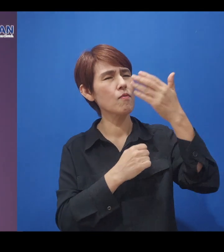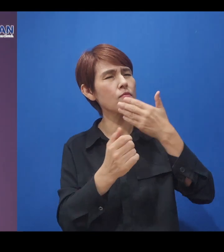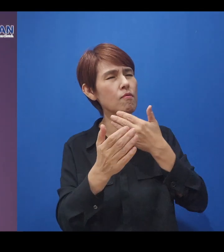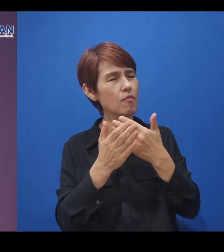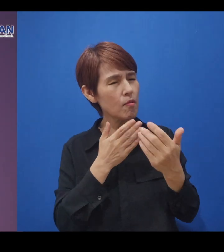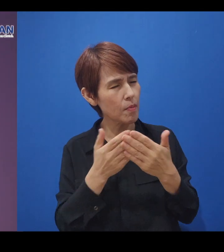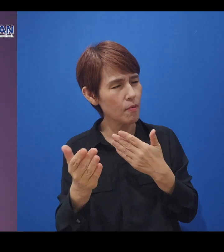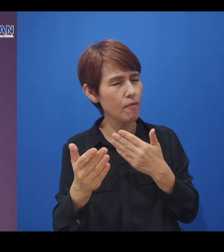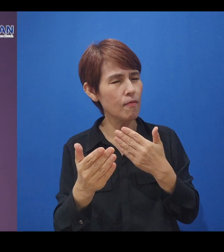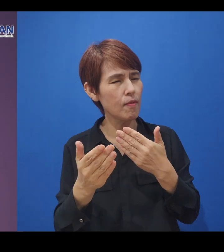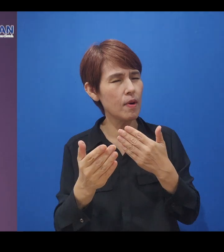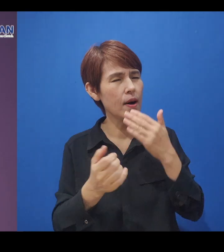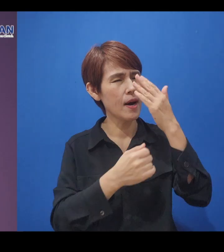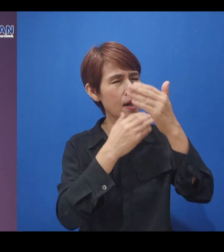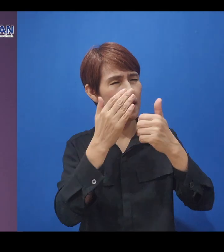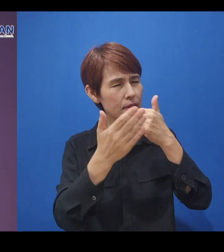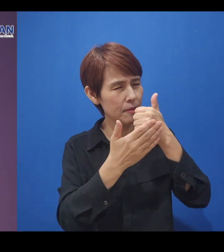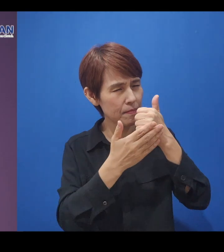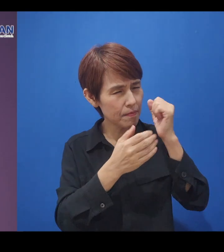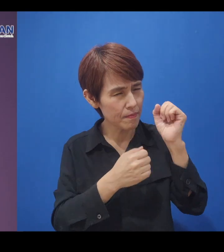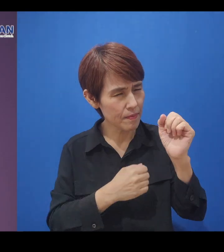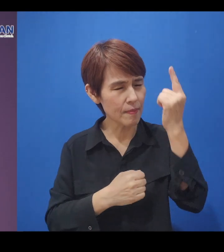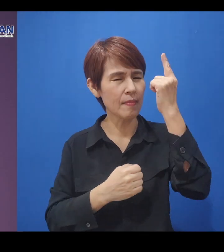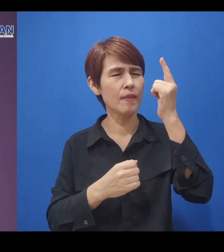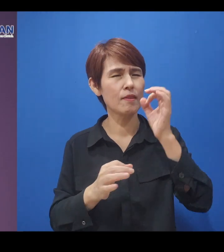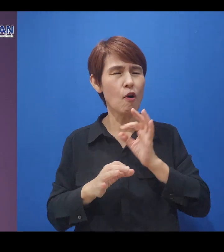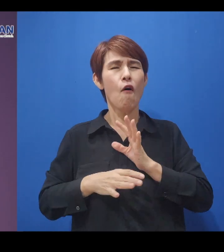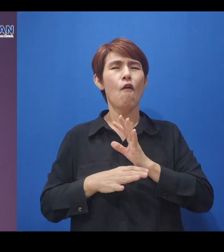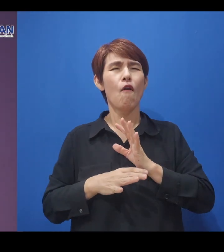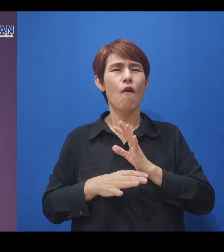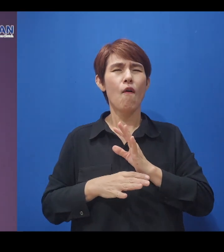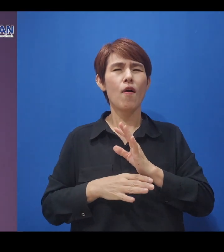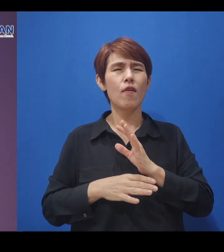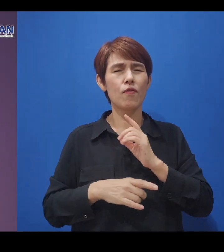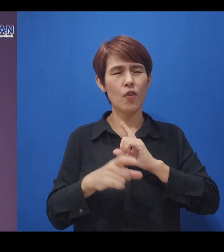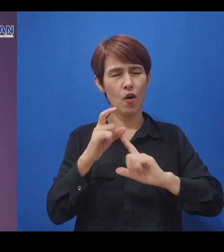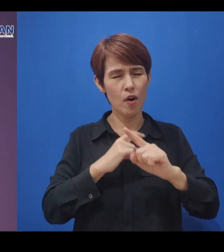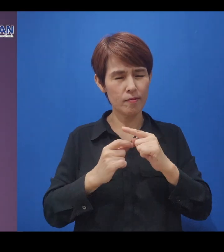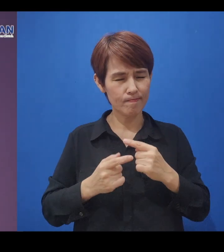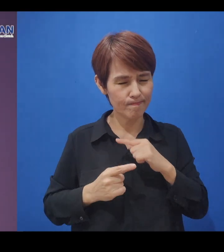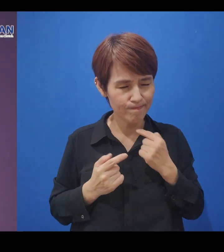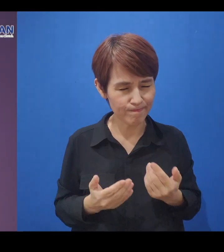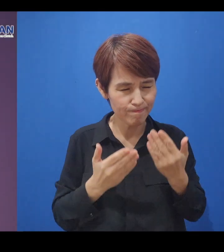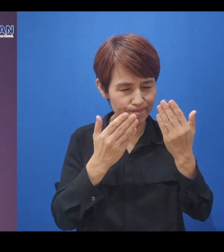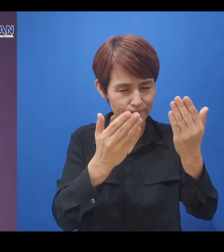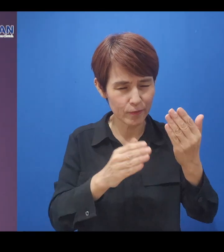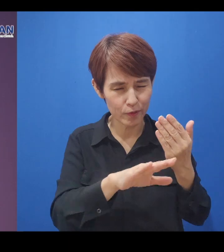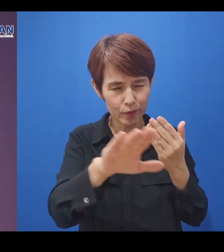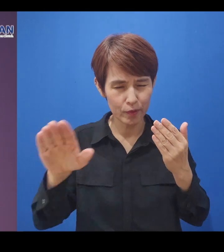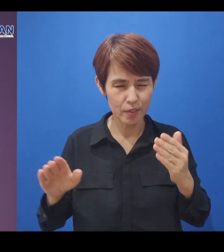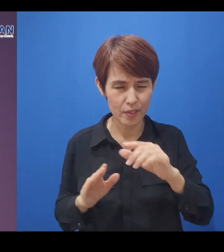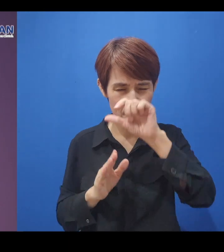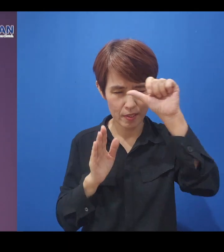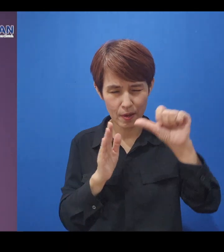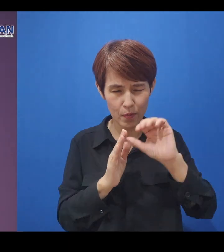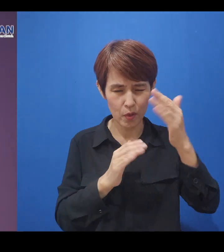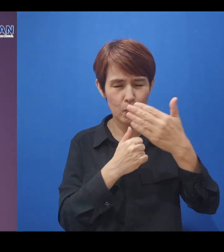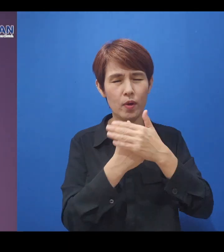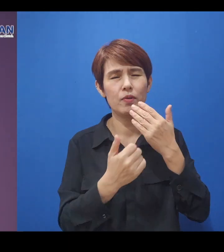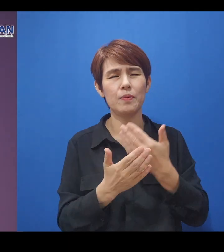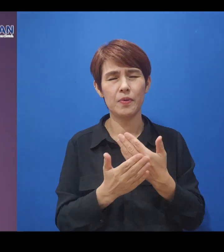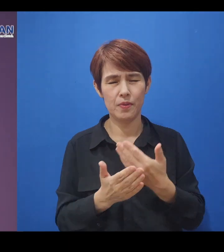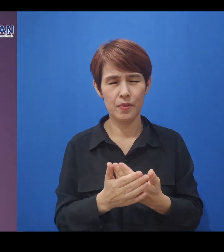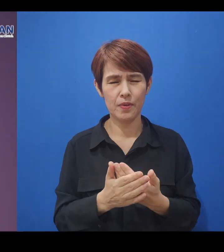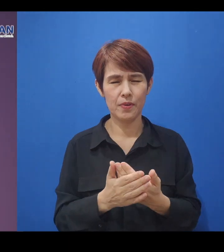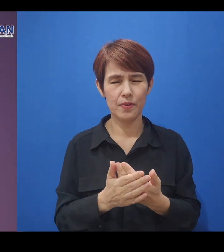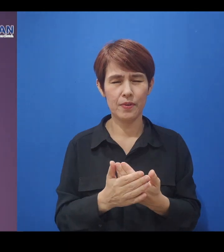경험하고, 하나님 때문에 깜짝깜짝 놀라고 하나님께 더 헌신하게 되는 저희의 삶이 되게